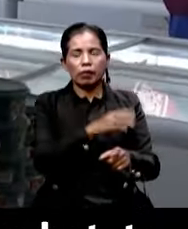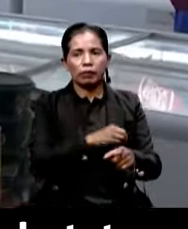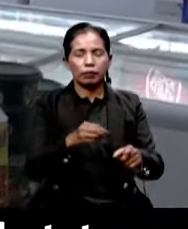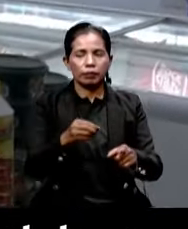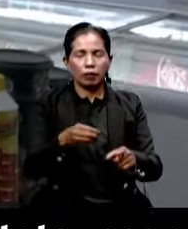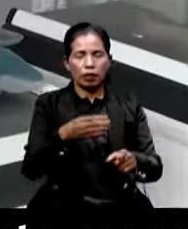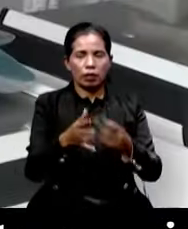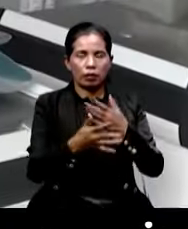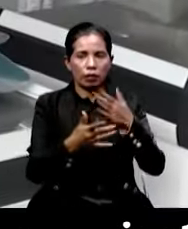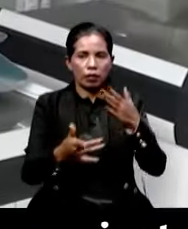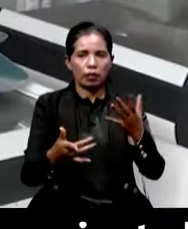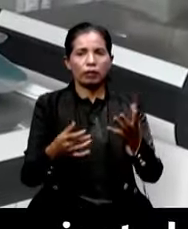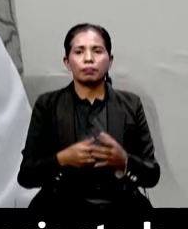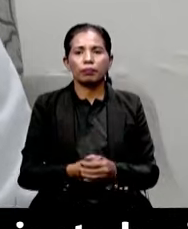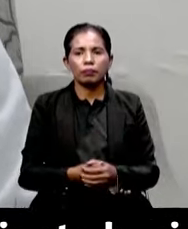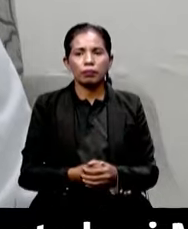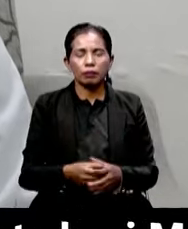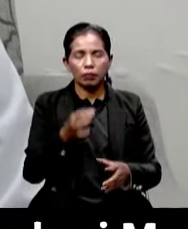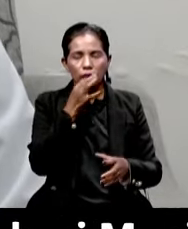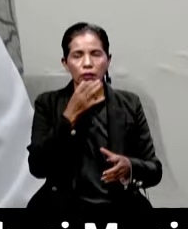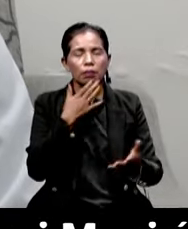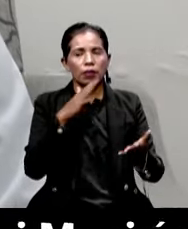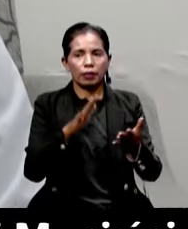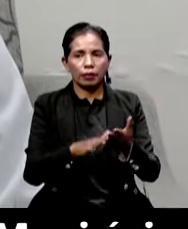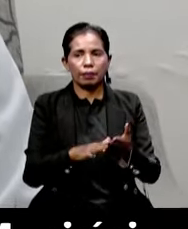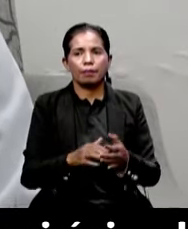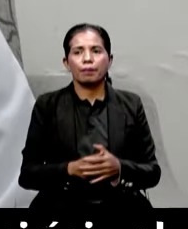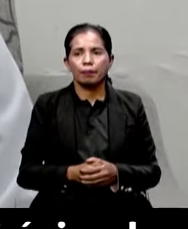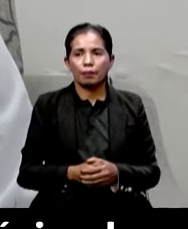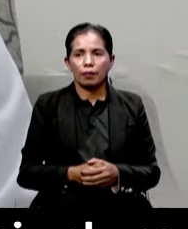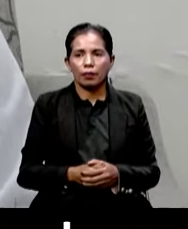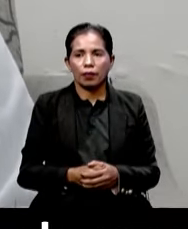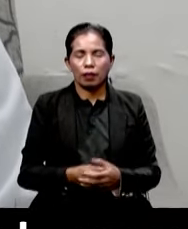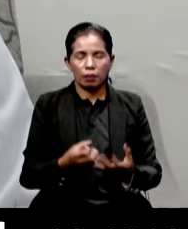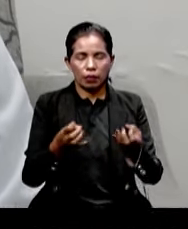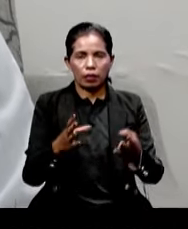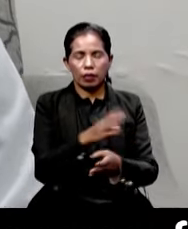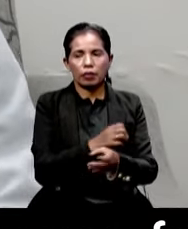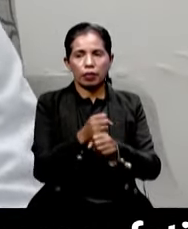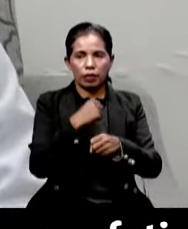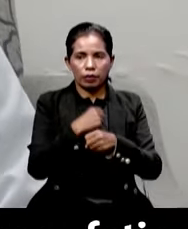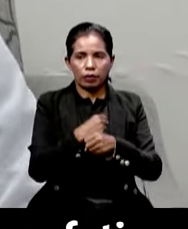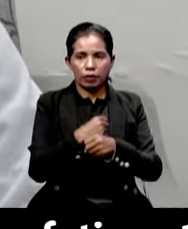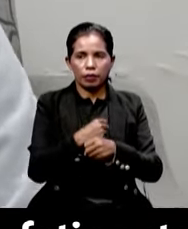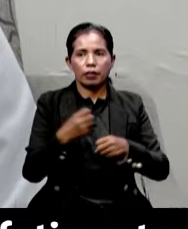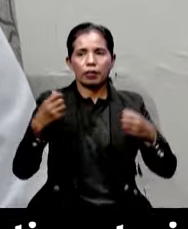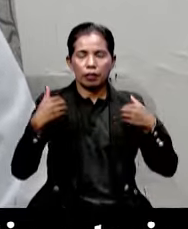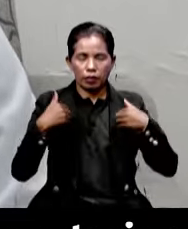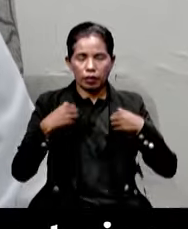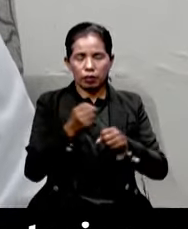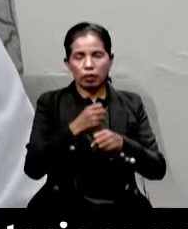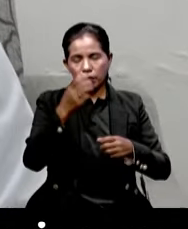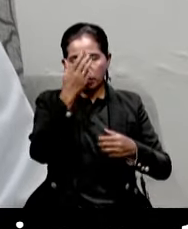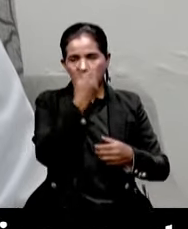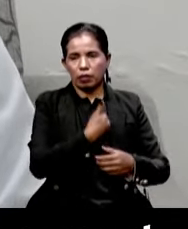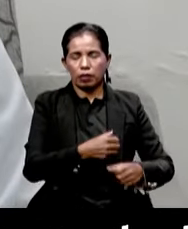humidar nomina. Ahan ne bela saudável nia mak makas liu atu hamosu stroke tamba